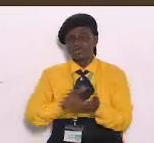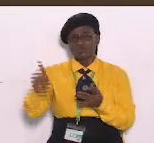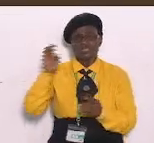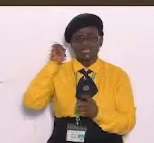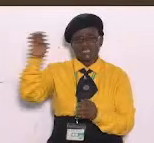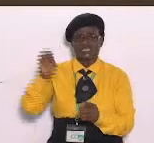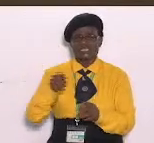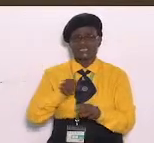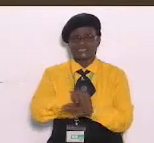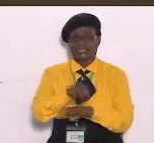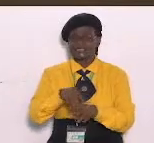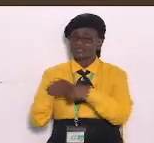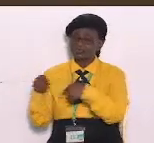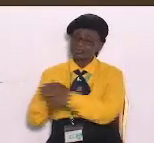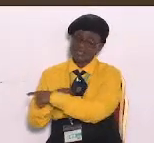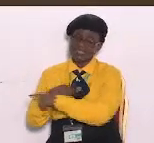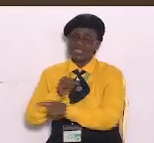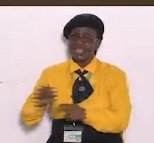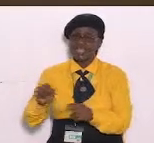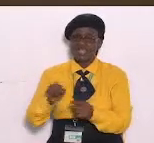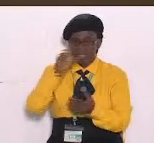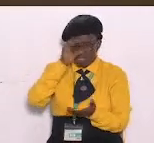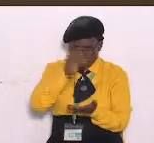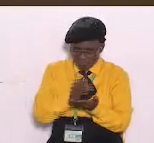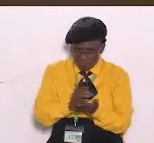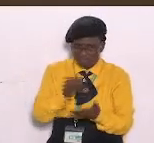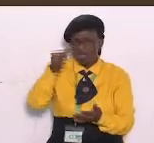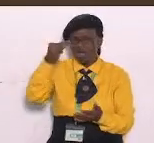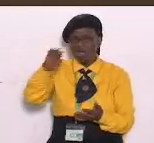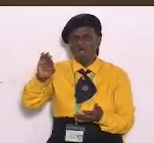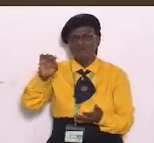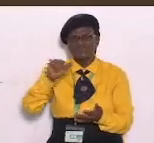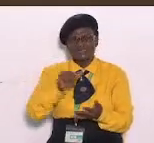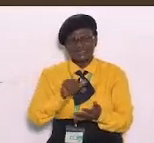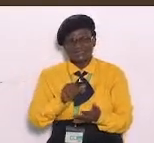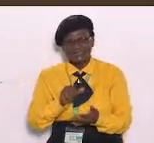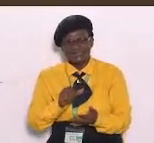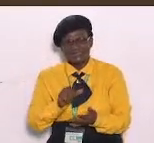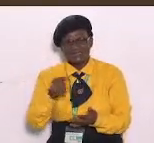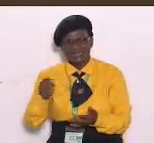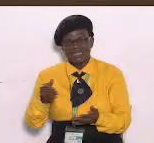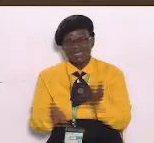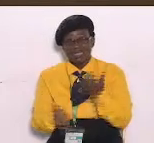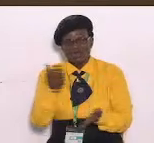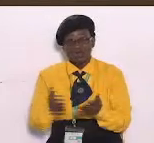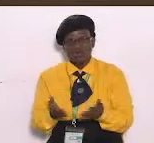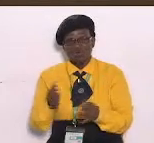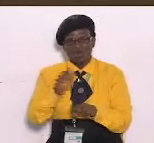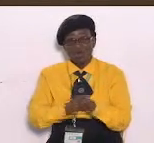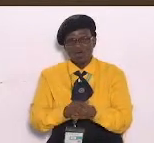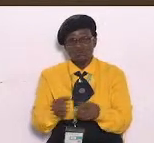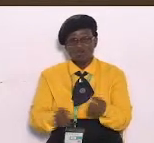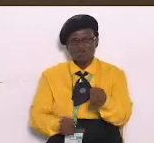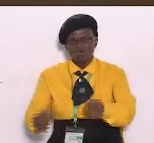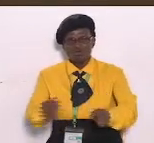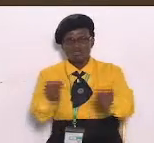aussi et le la semaine suivante il m'a